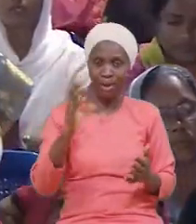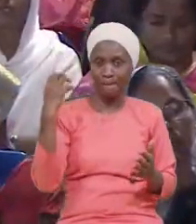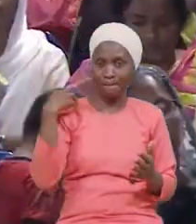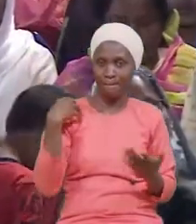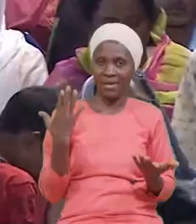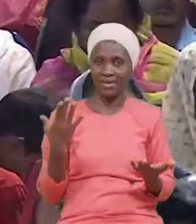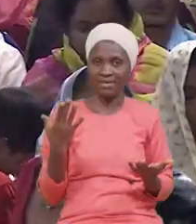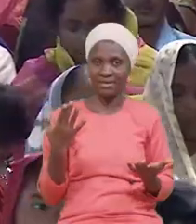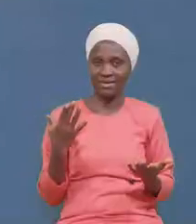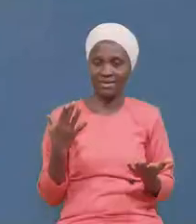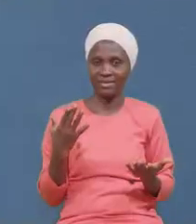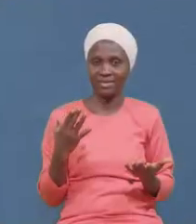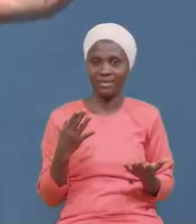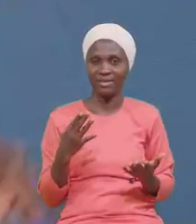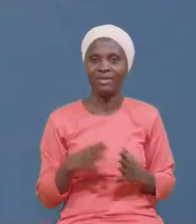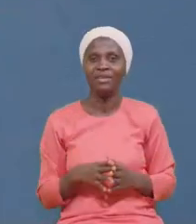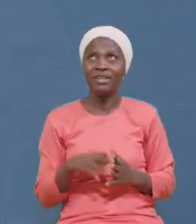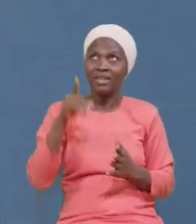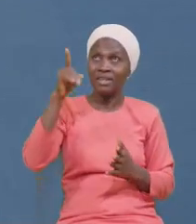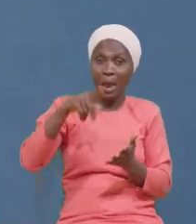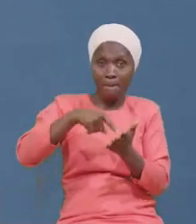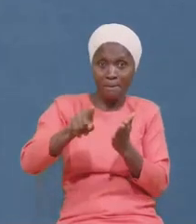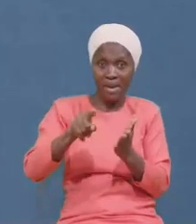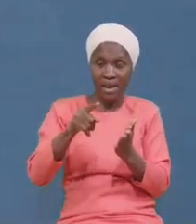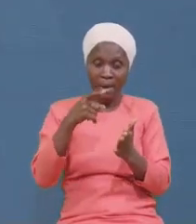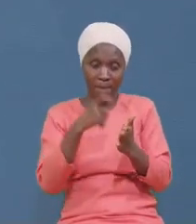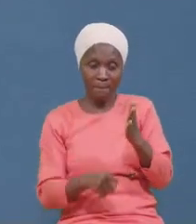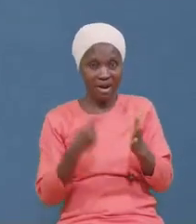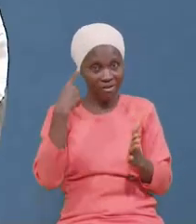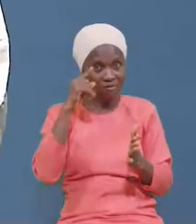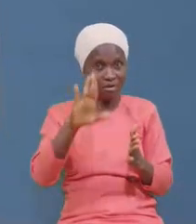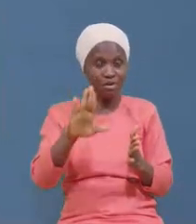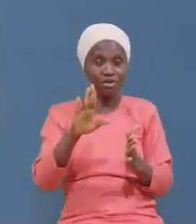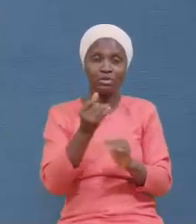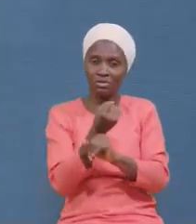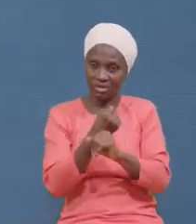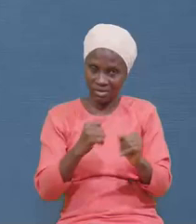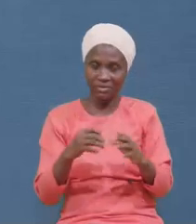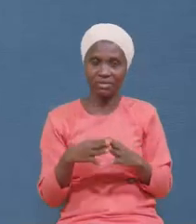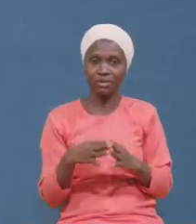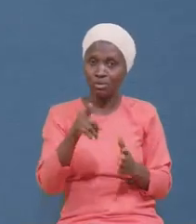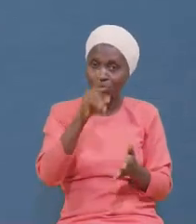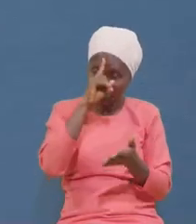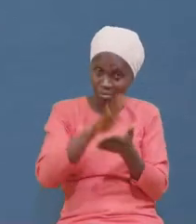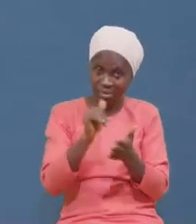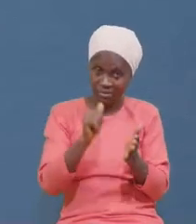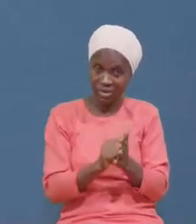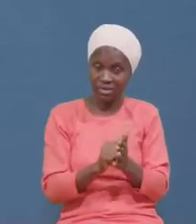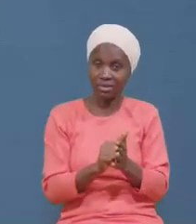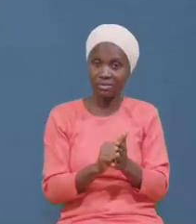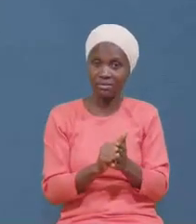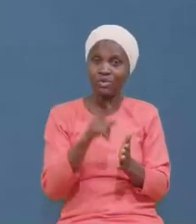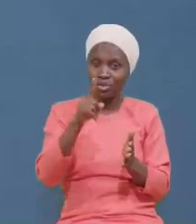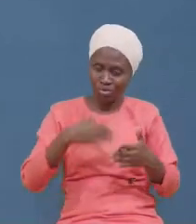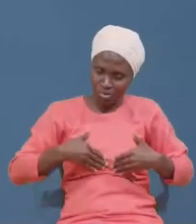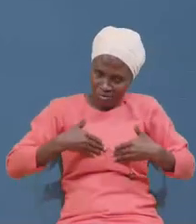untaru paid the price for your salvation ayane mee rakshana kosamai velavechinchadu you believe that meeru danni viswasisthe you